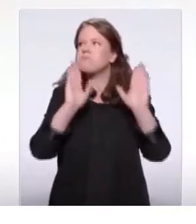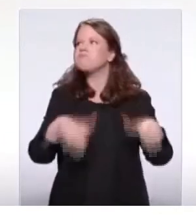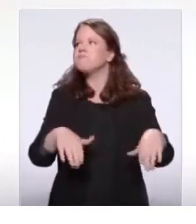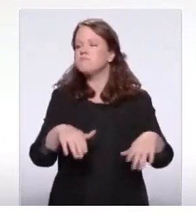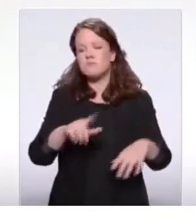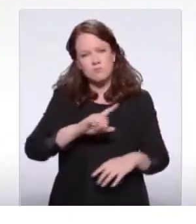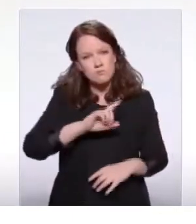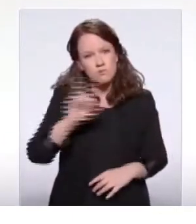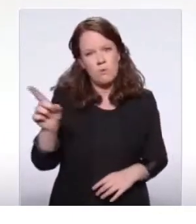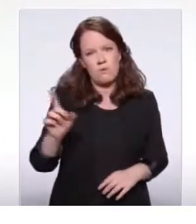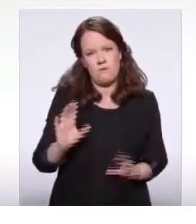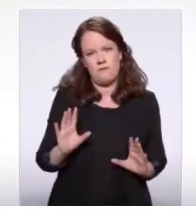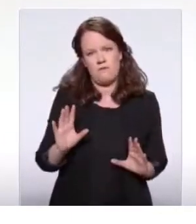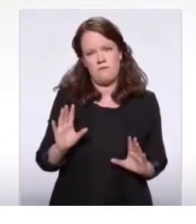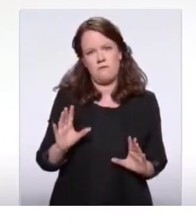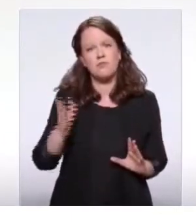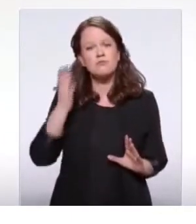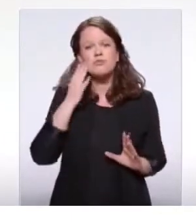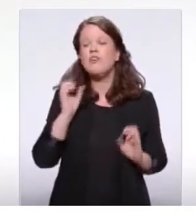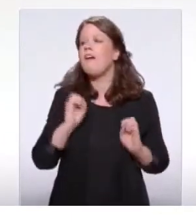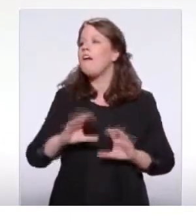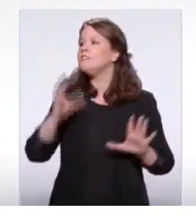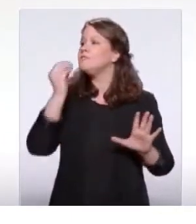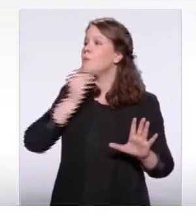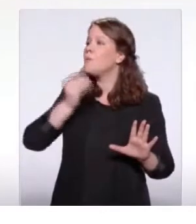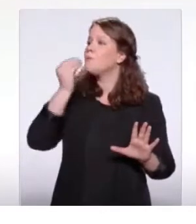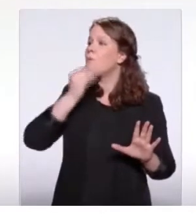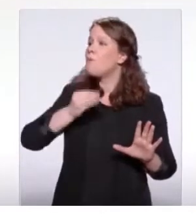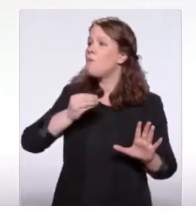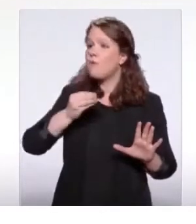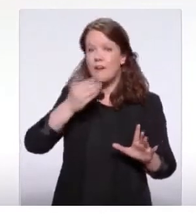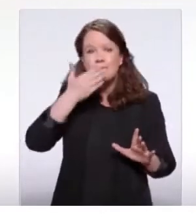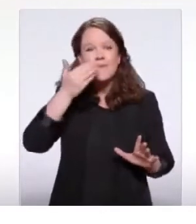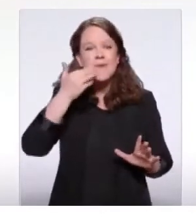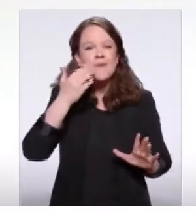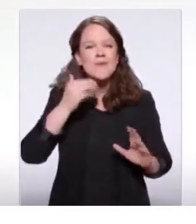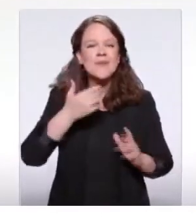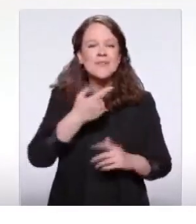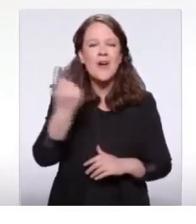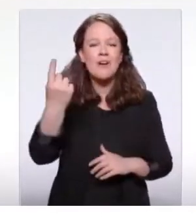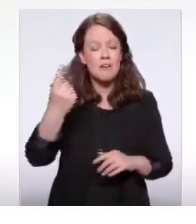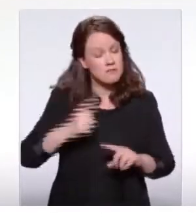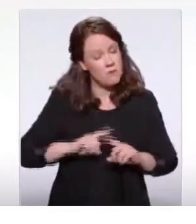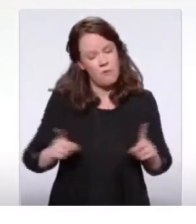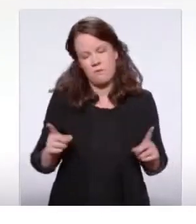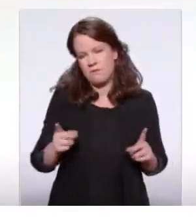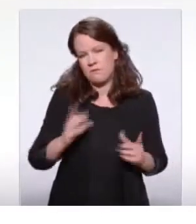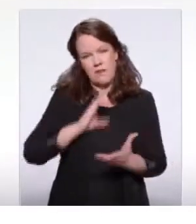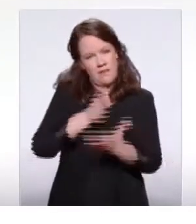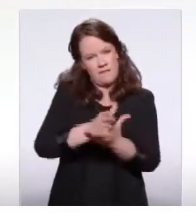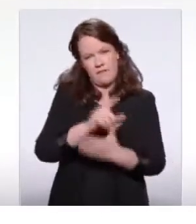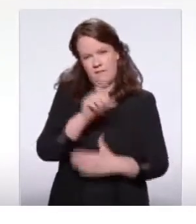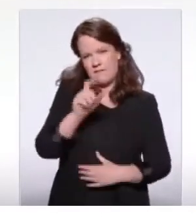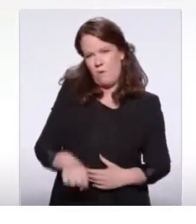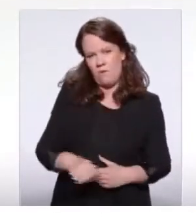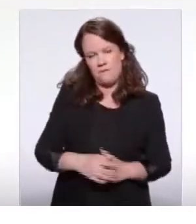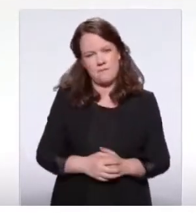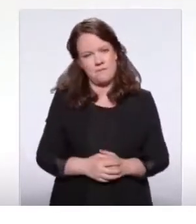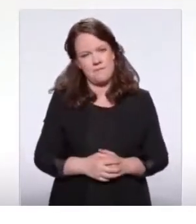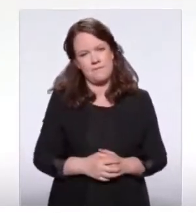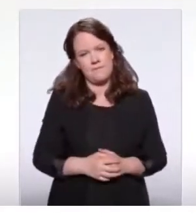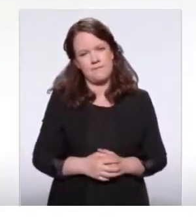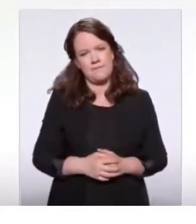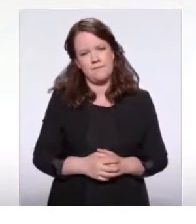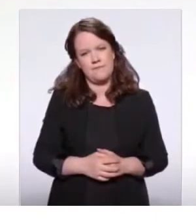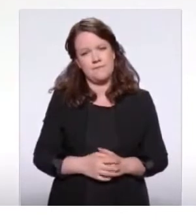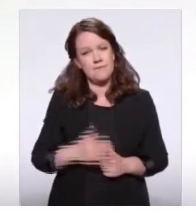que si nous ne faisions rien, les choses s'amélioreraient d'elles-mêmes. Non. Alors nous nous placerions dans une situation